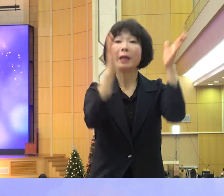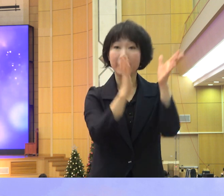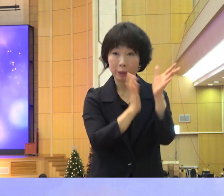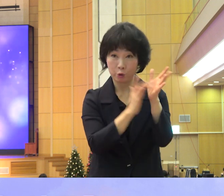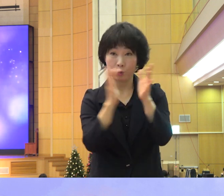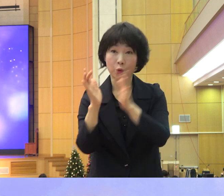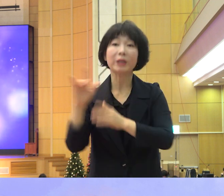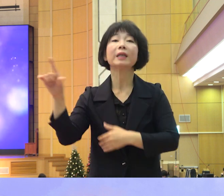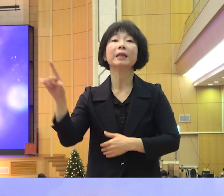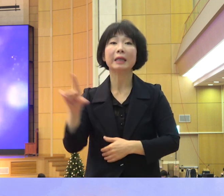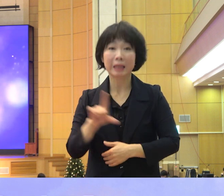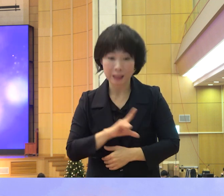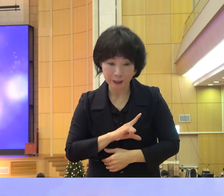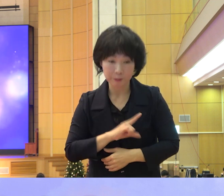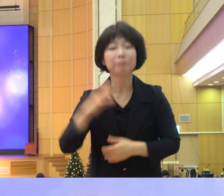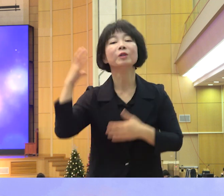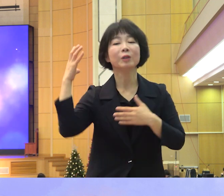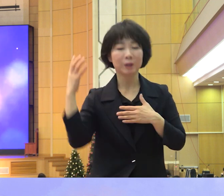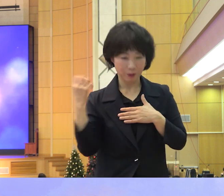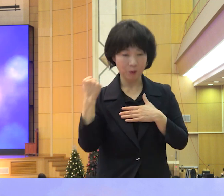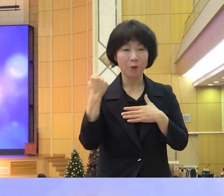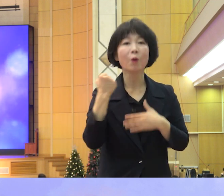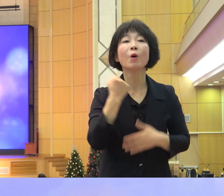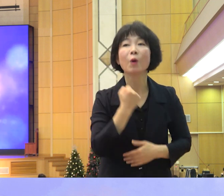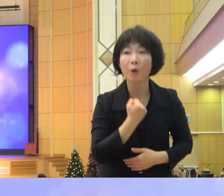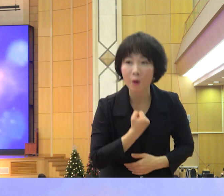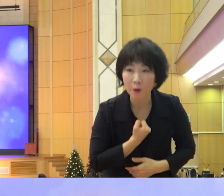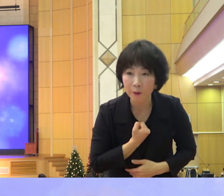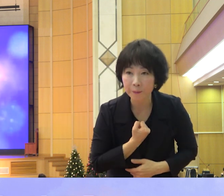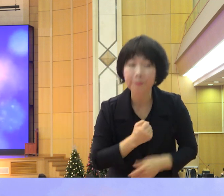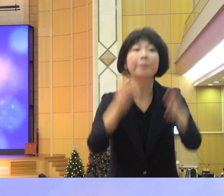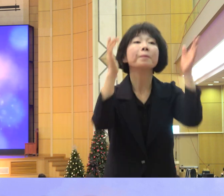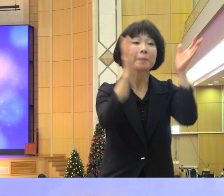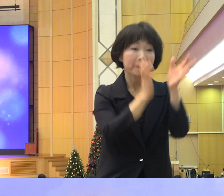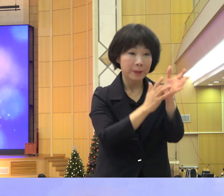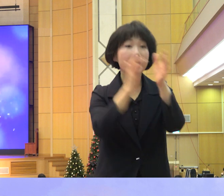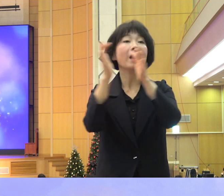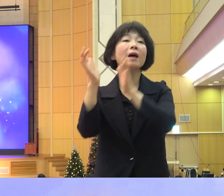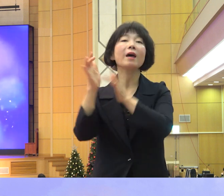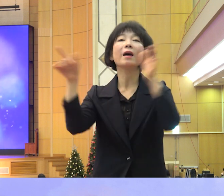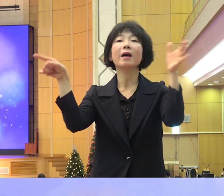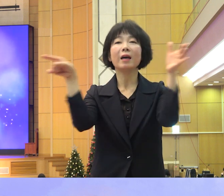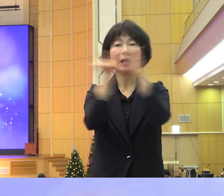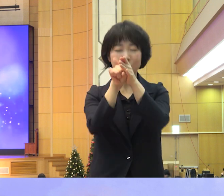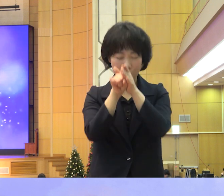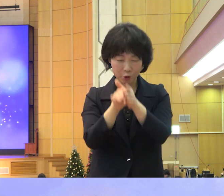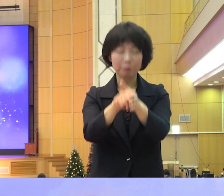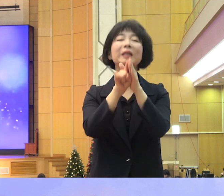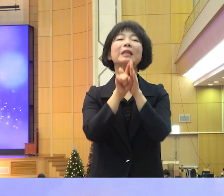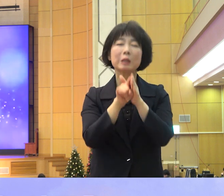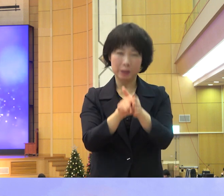전해주어요. 예수 이름으로.